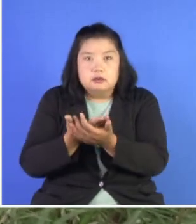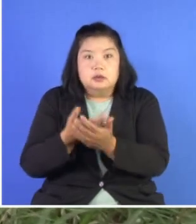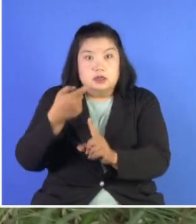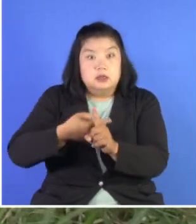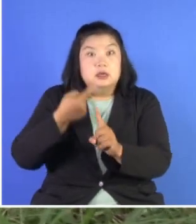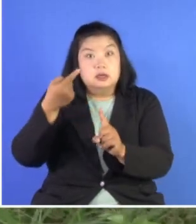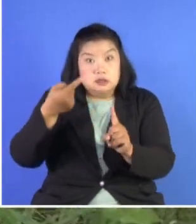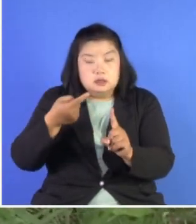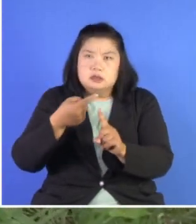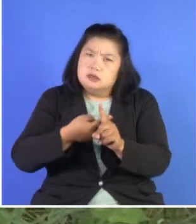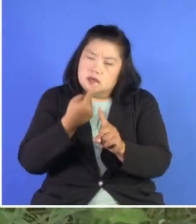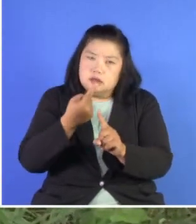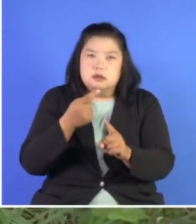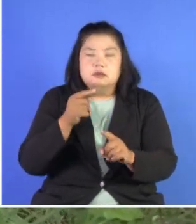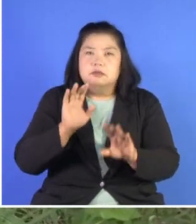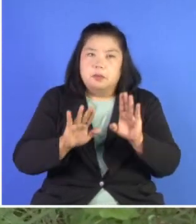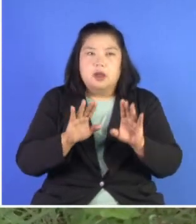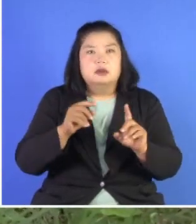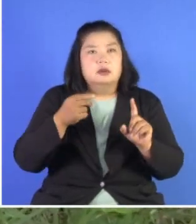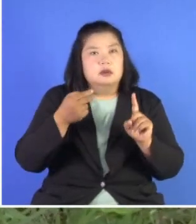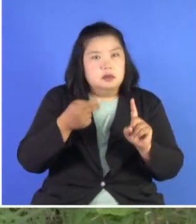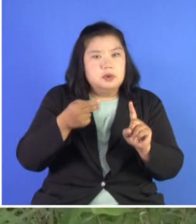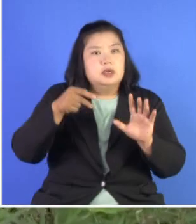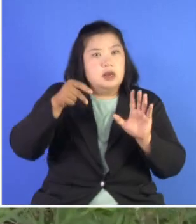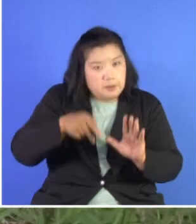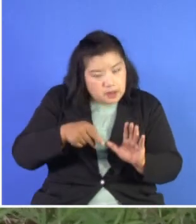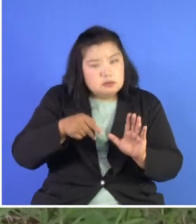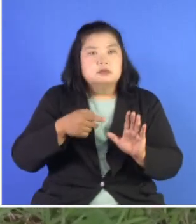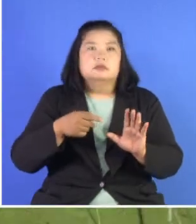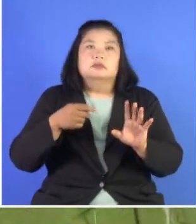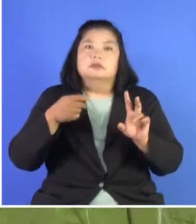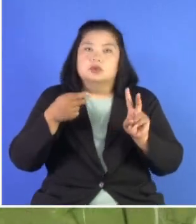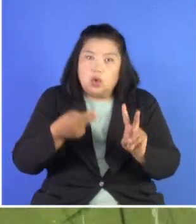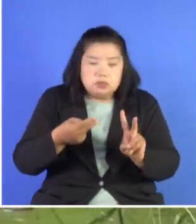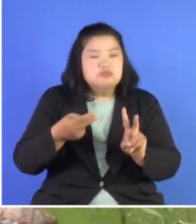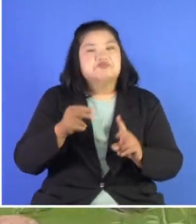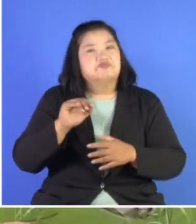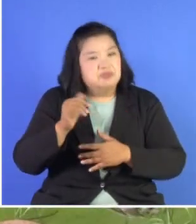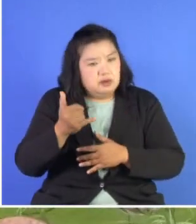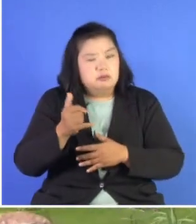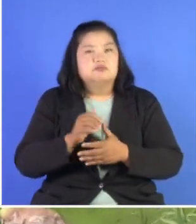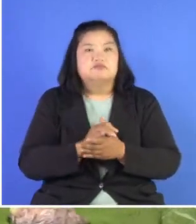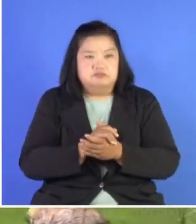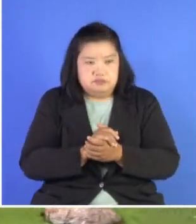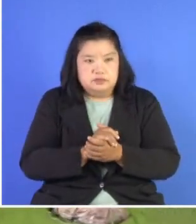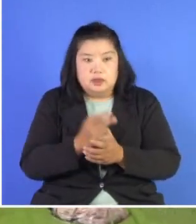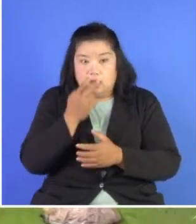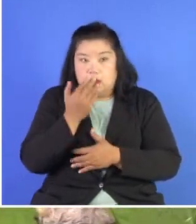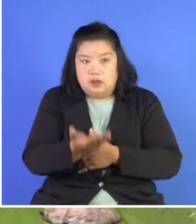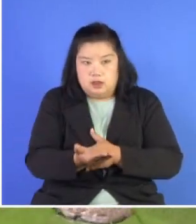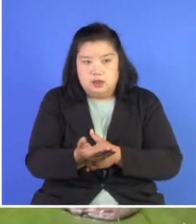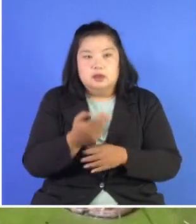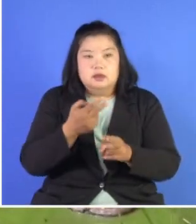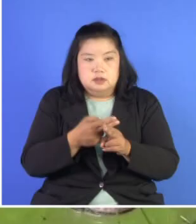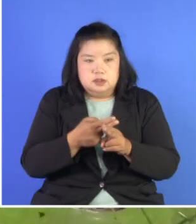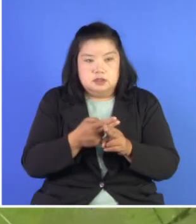20,000บาทเนี่ยเออนี่เห็นมั้ยนะฮะเค้าเรียกว่าทรัพย์ในดินสินในน้ำเลยนะเป็นภาพที่นางบุษบา